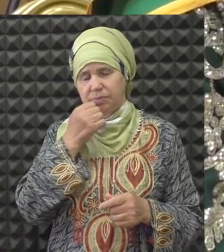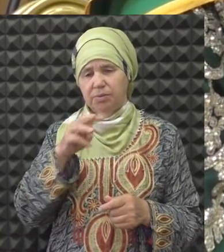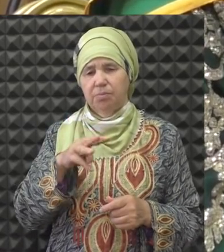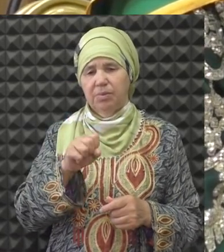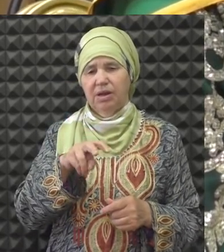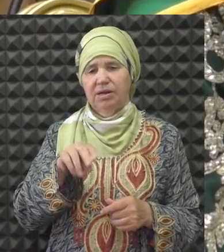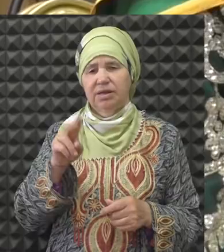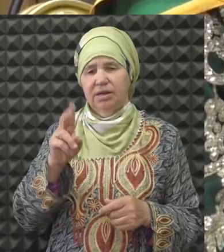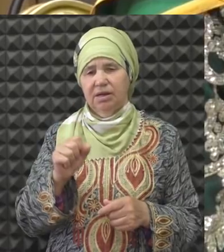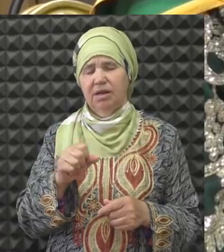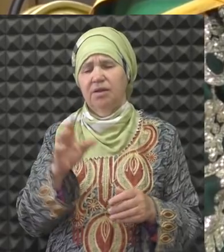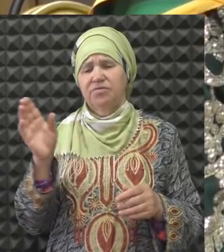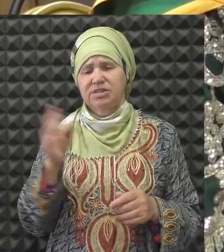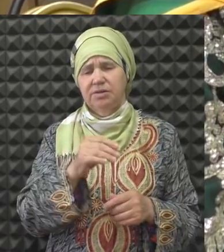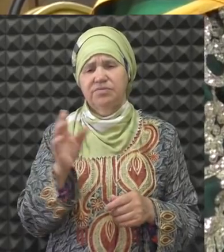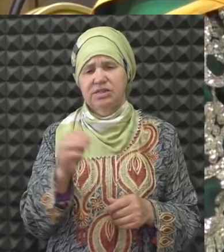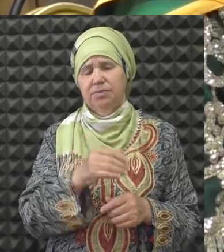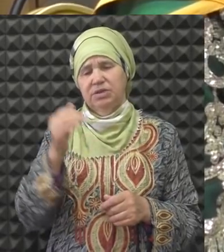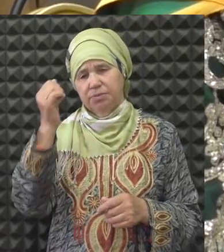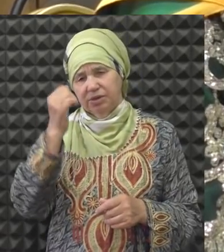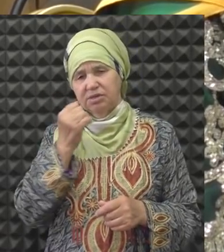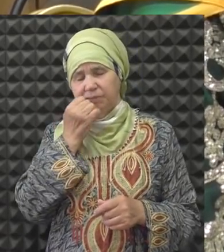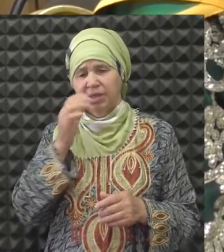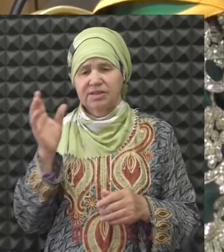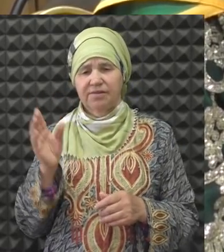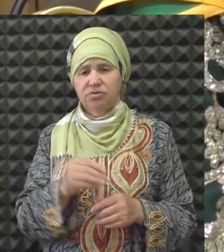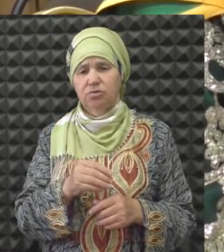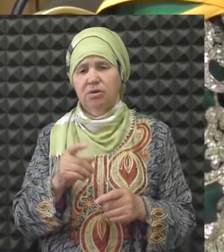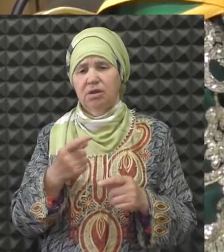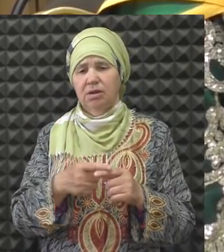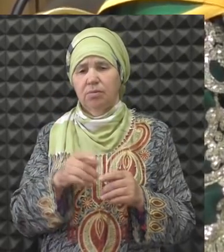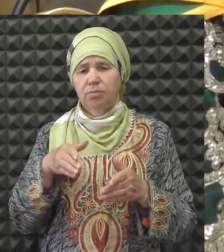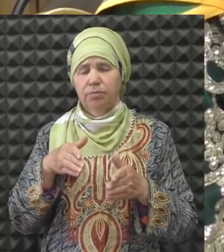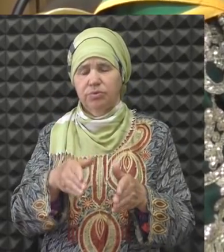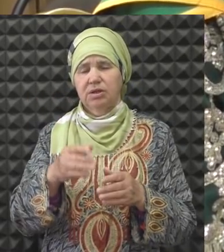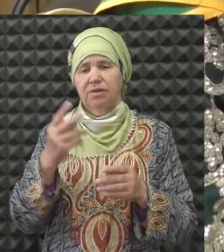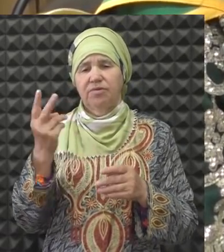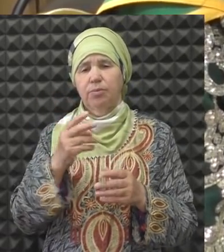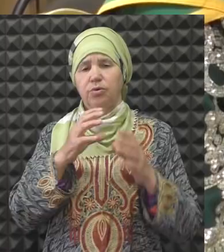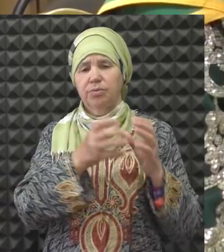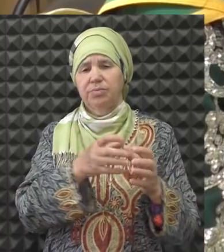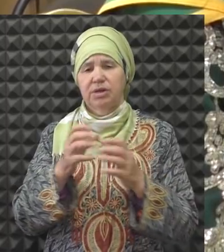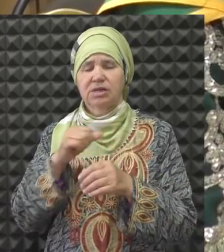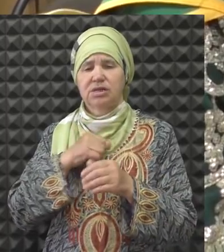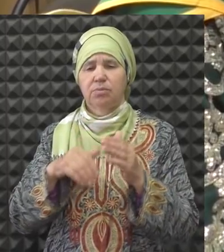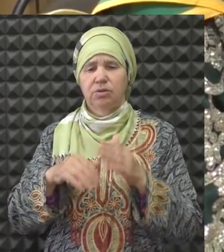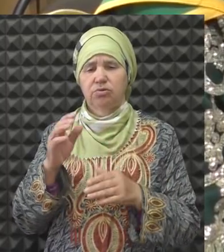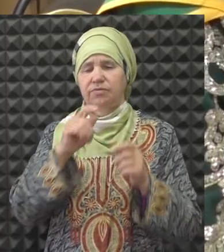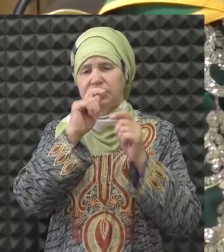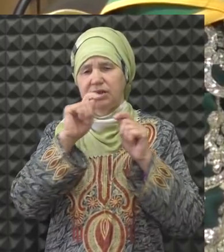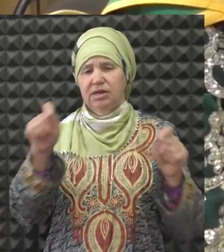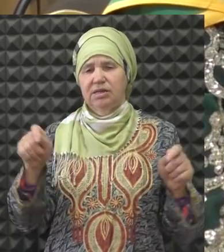приятно. Спасибо Малике Ханум тоже. Всем-всем спасибо за все. Вот пусть Аллах в обоих мирах самым